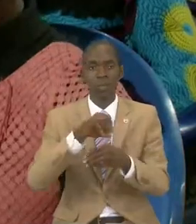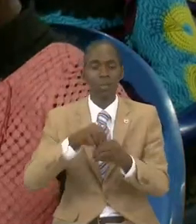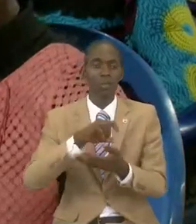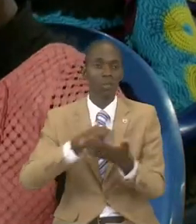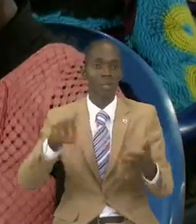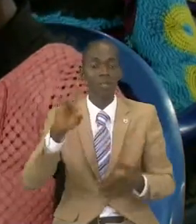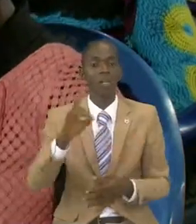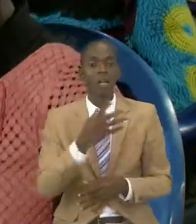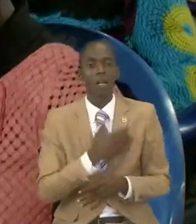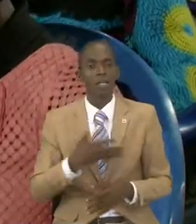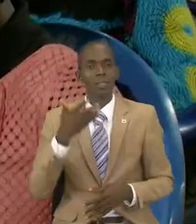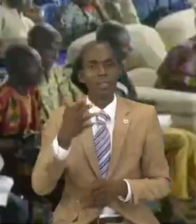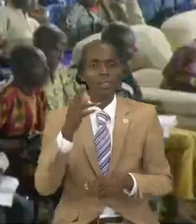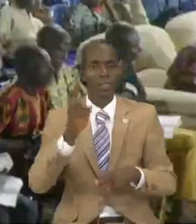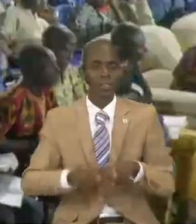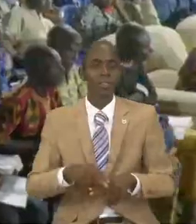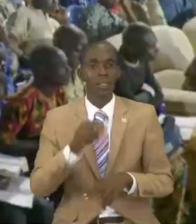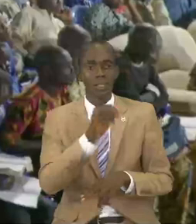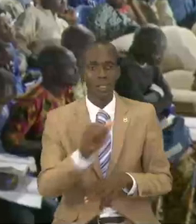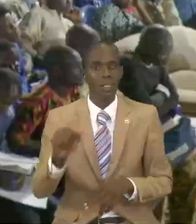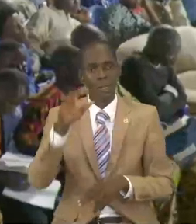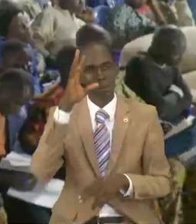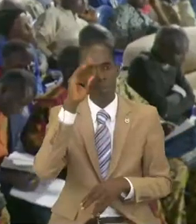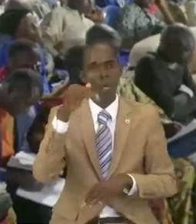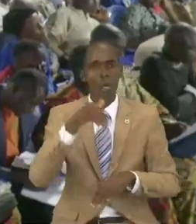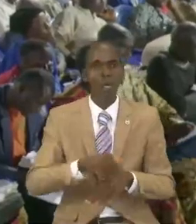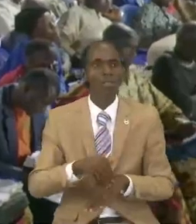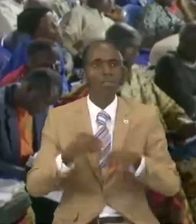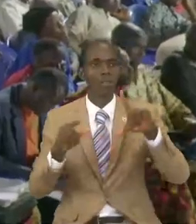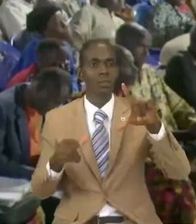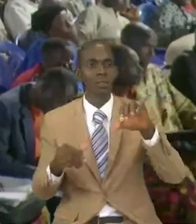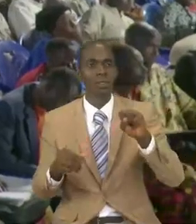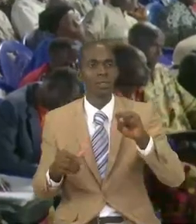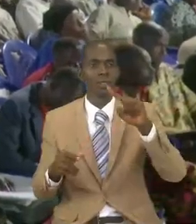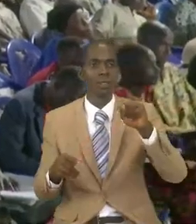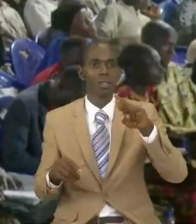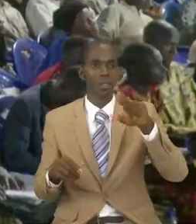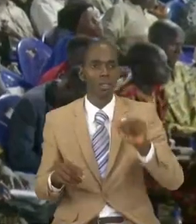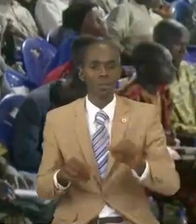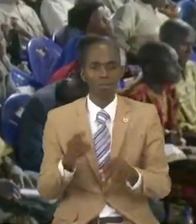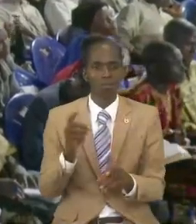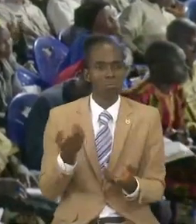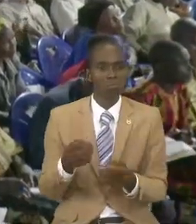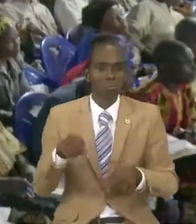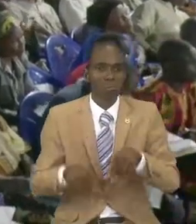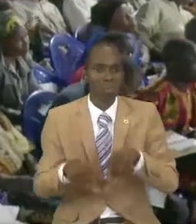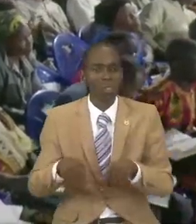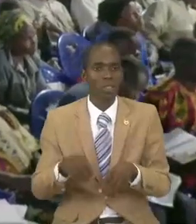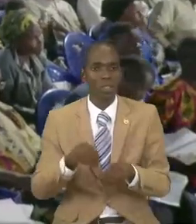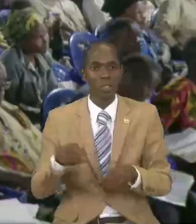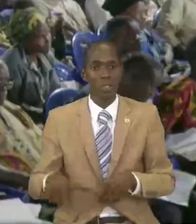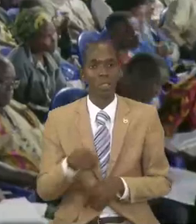verset 8 là-bas. À l'isle se tenait assis un homme impotent des pieds, boiteux de